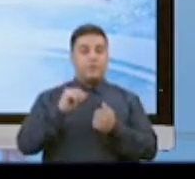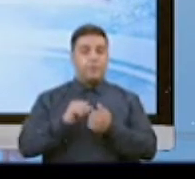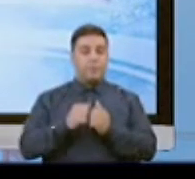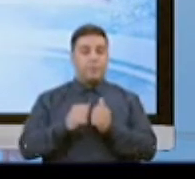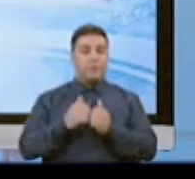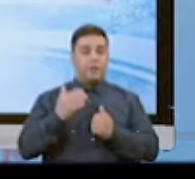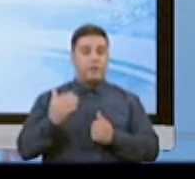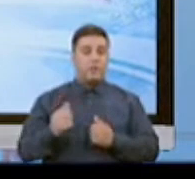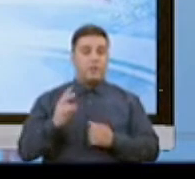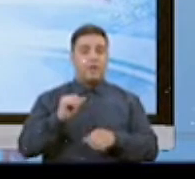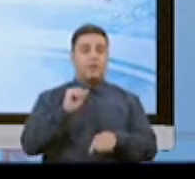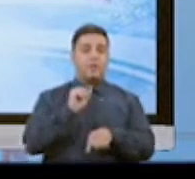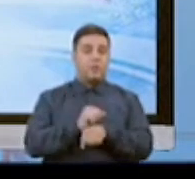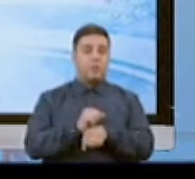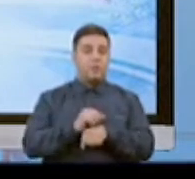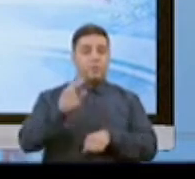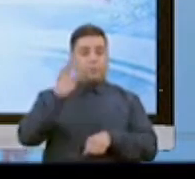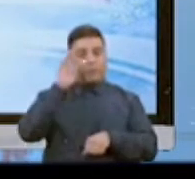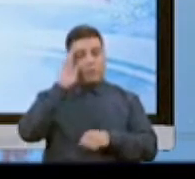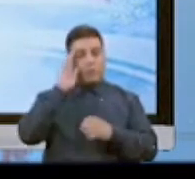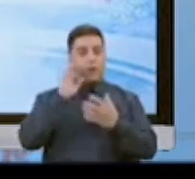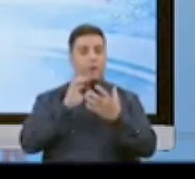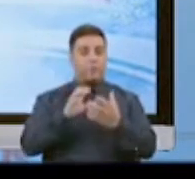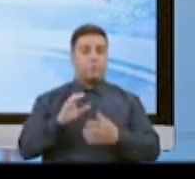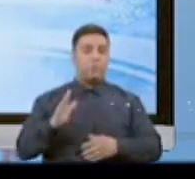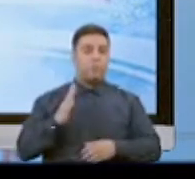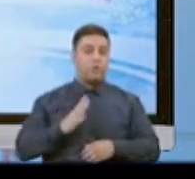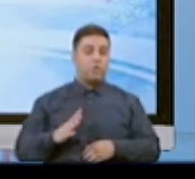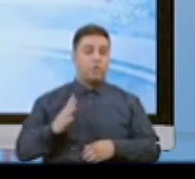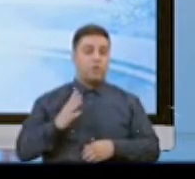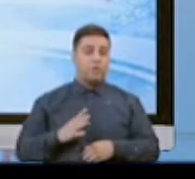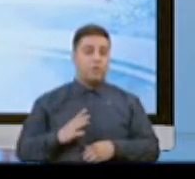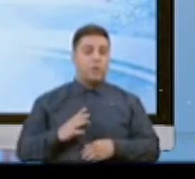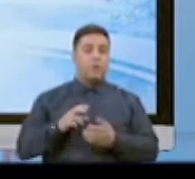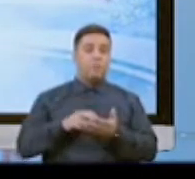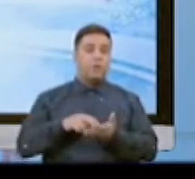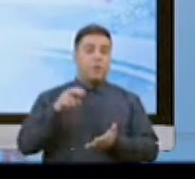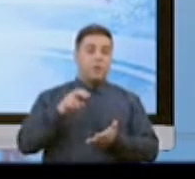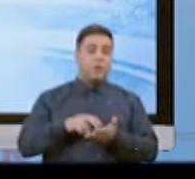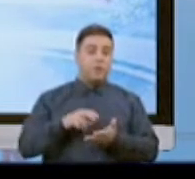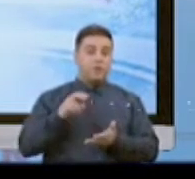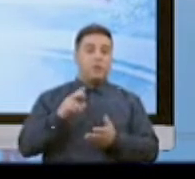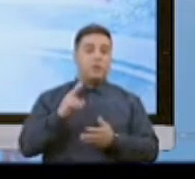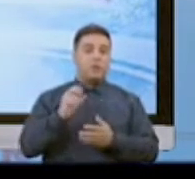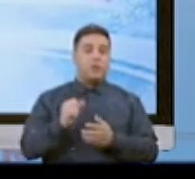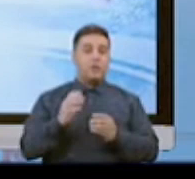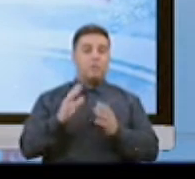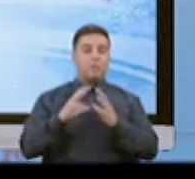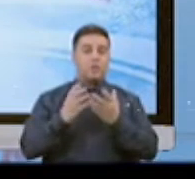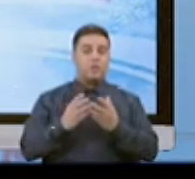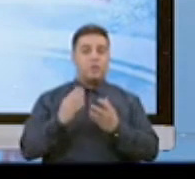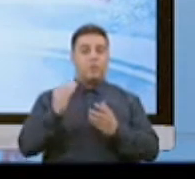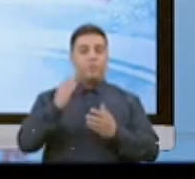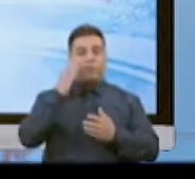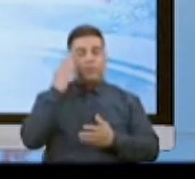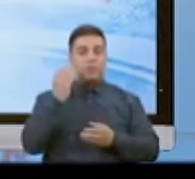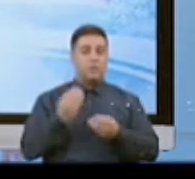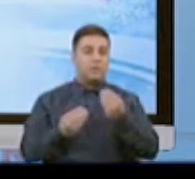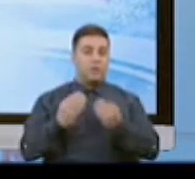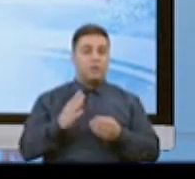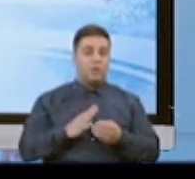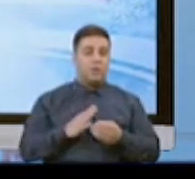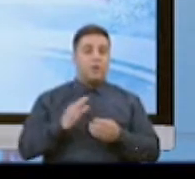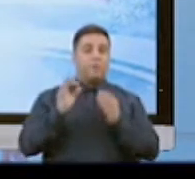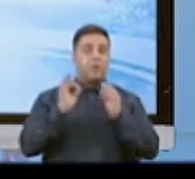Запоминай-ка, на остановке мальчики автобус поджидали, прыгали, как мячики, весело скакали. Правильно